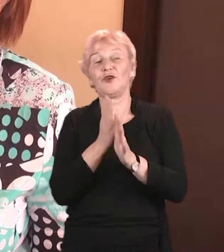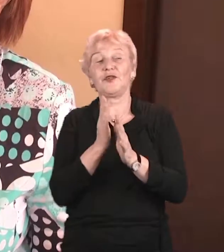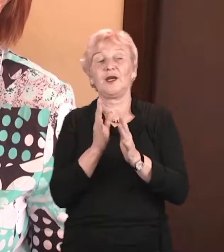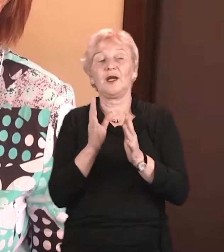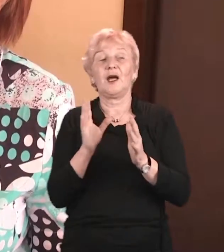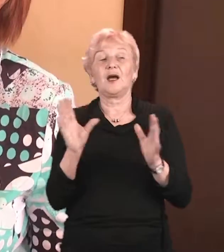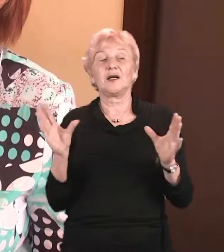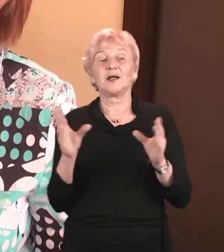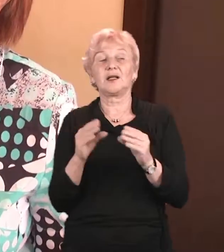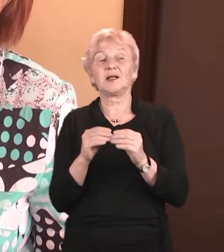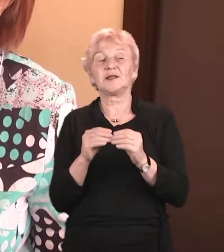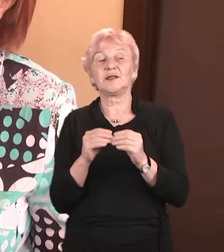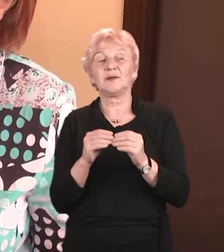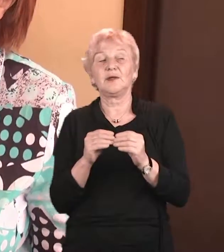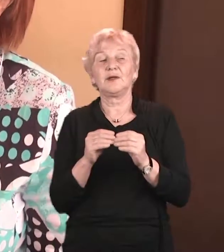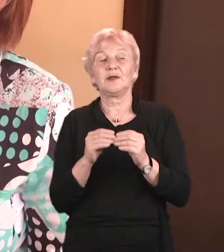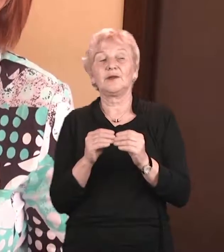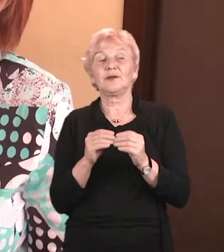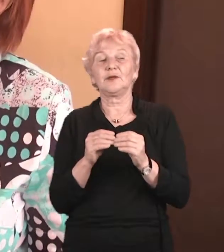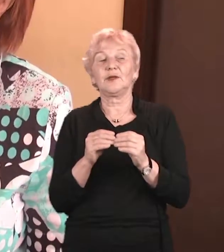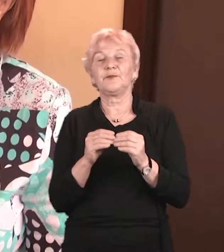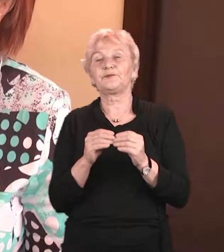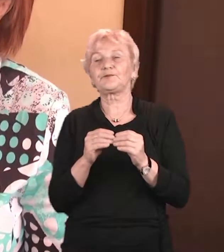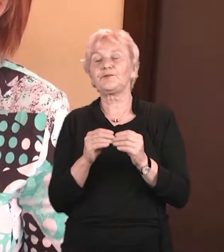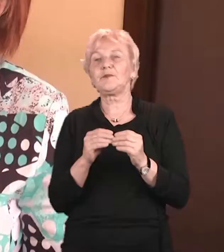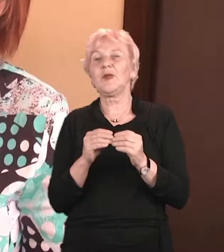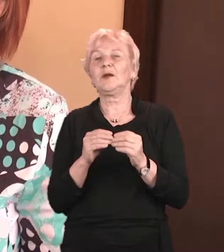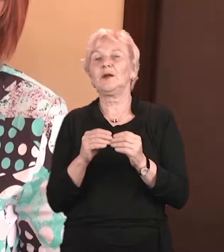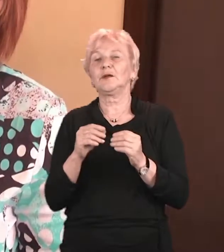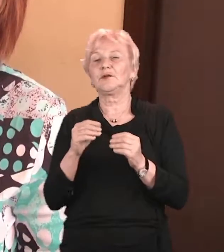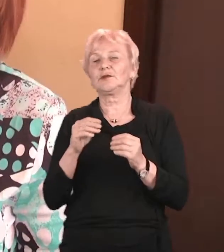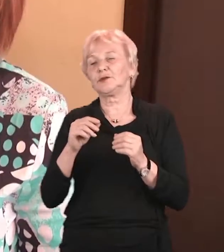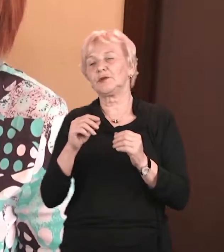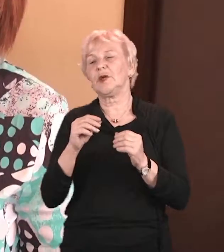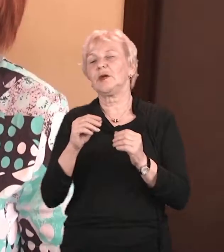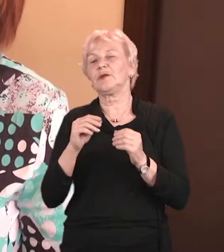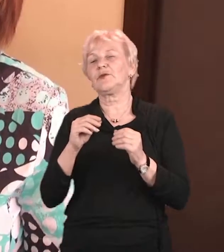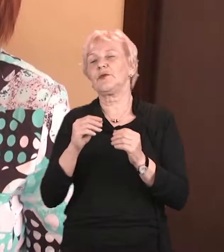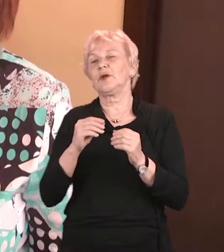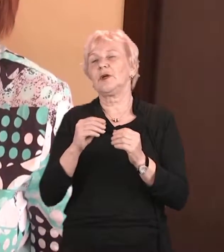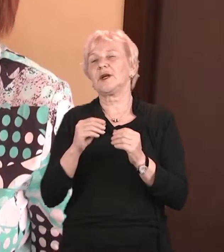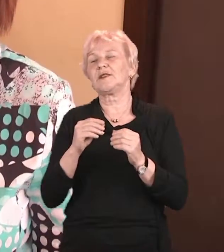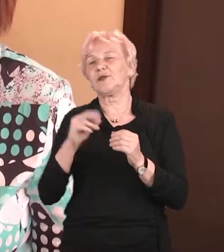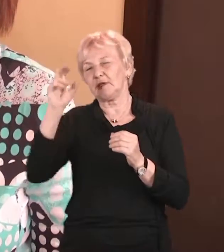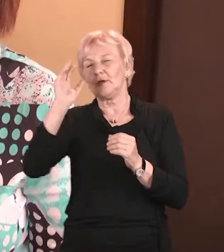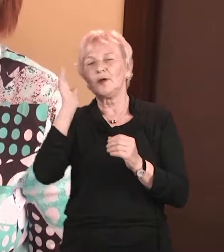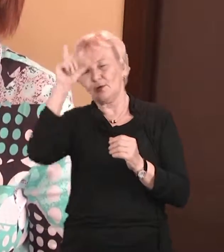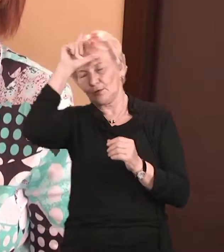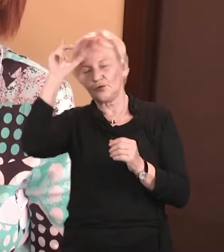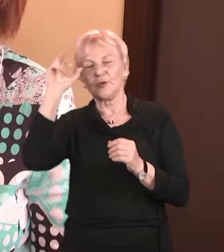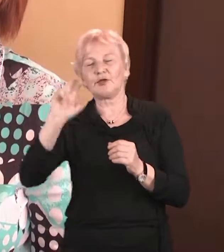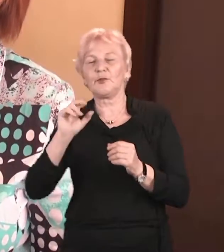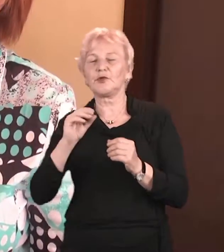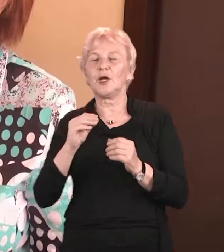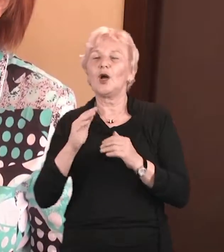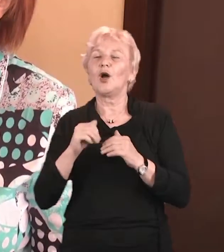wraz z Kuratorium Oświaty, które powstało tuż po wojnie, odbudowywano ten ośrodek, odbudowano go właśnie w takiej